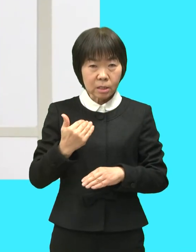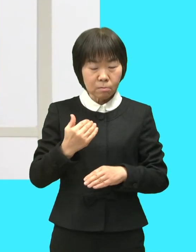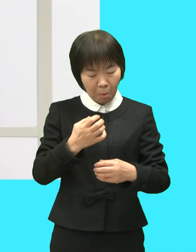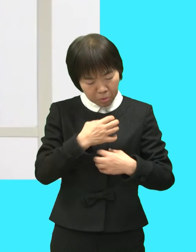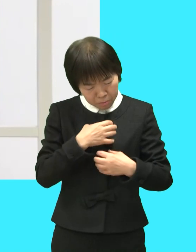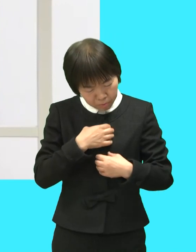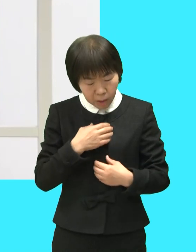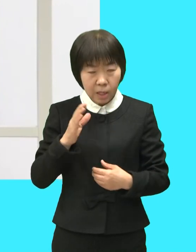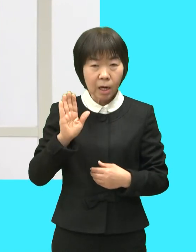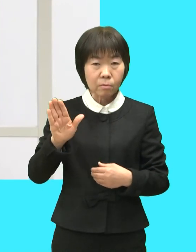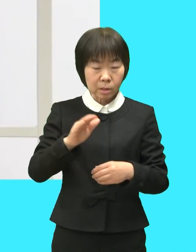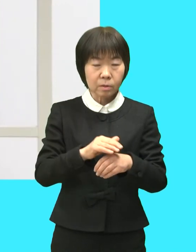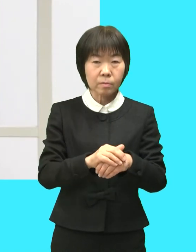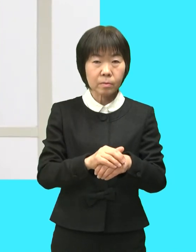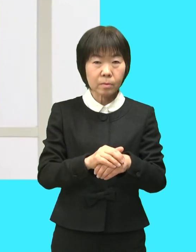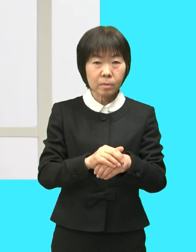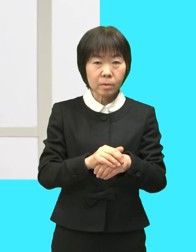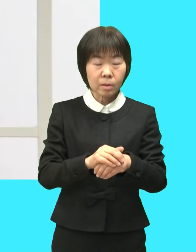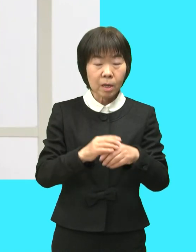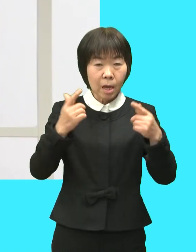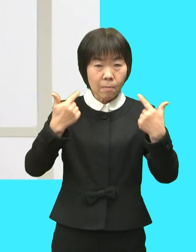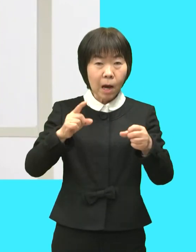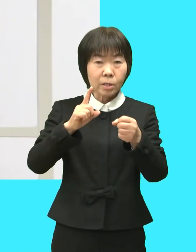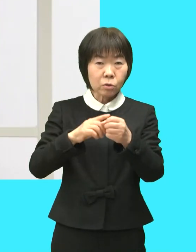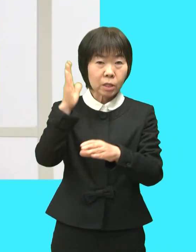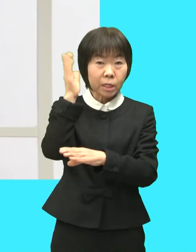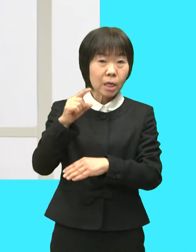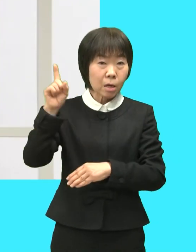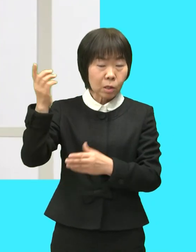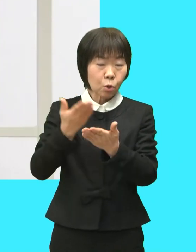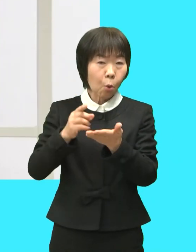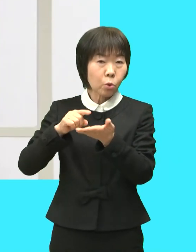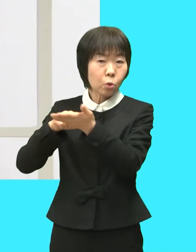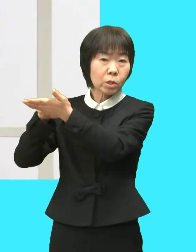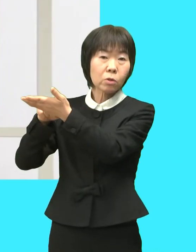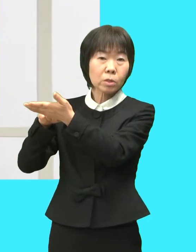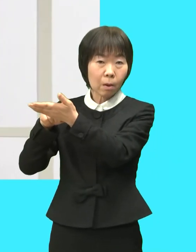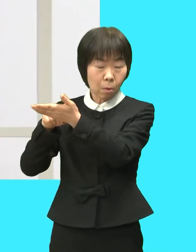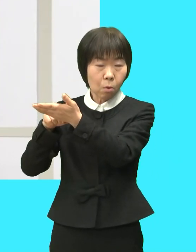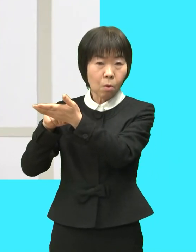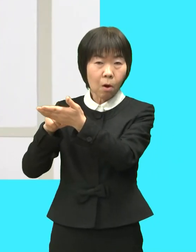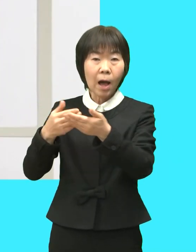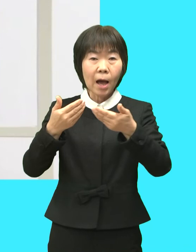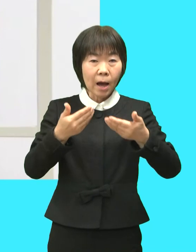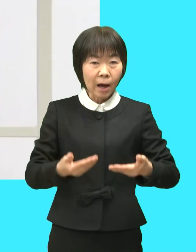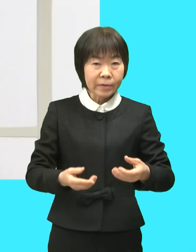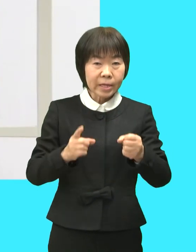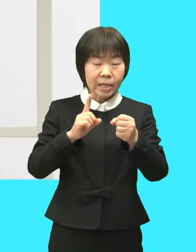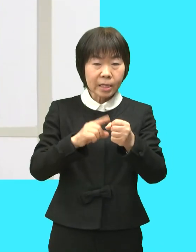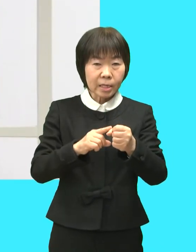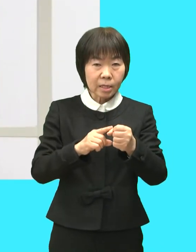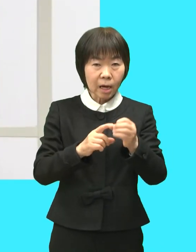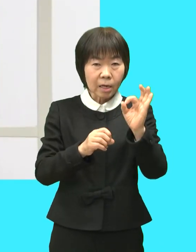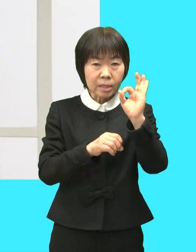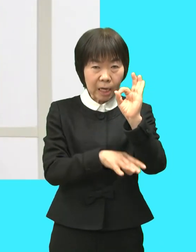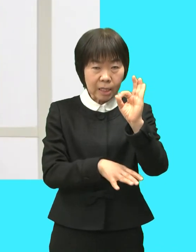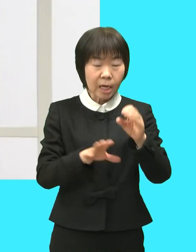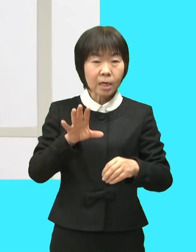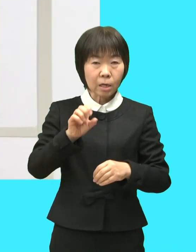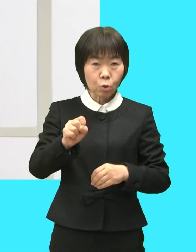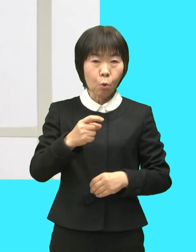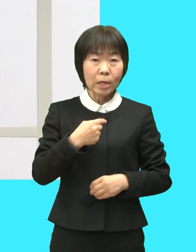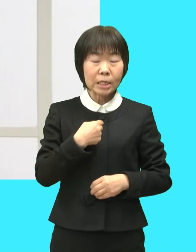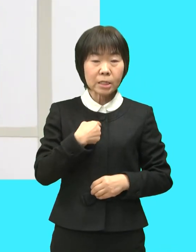ていまして、毎年の政府への要請においても安定的な財源確保というものを私自